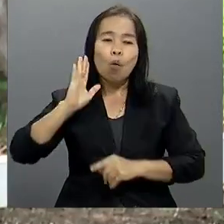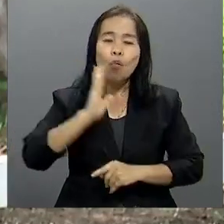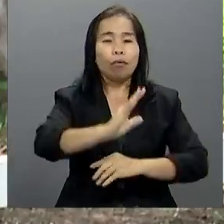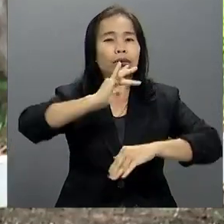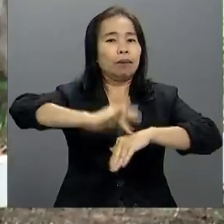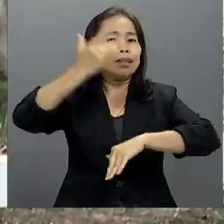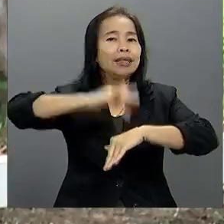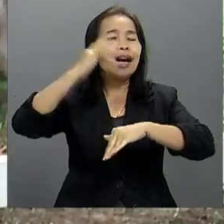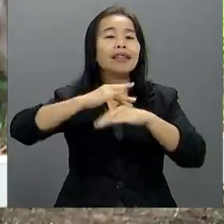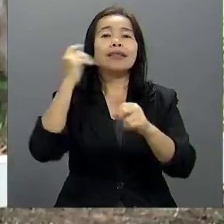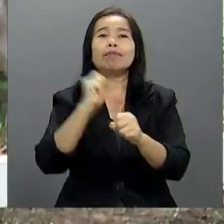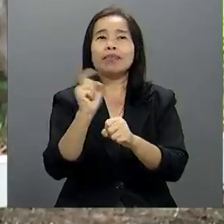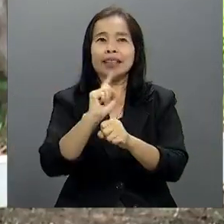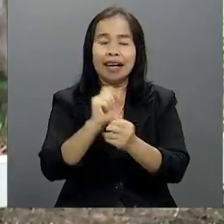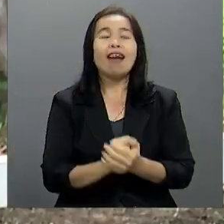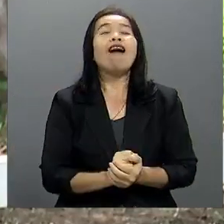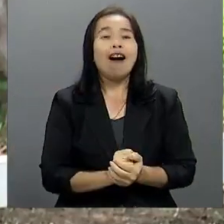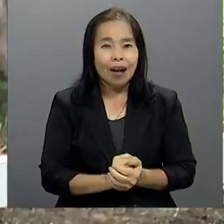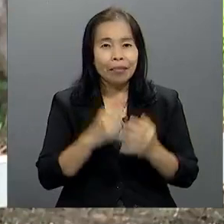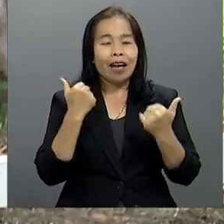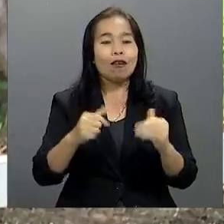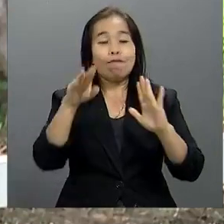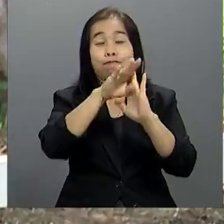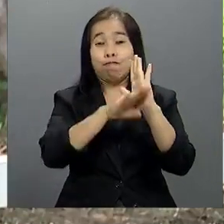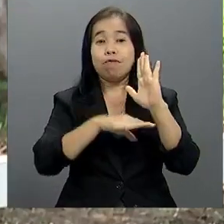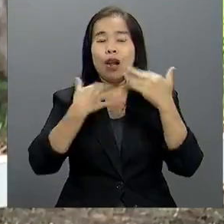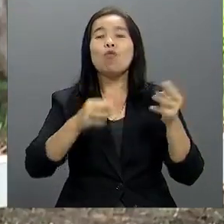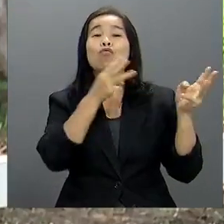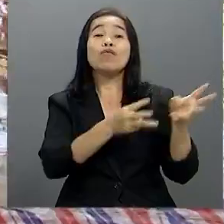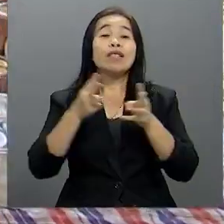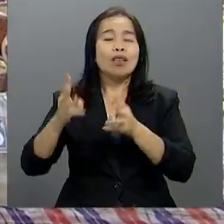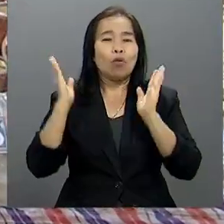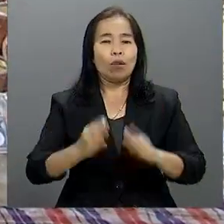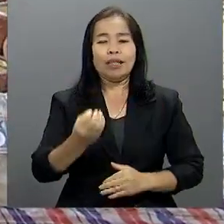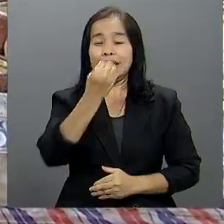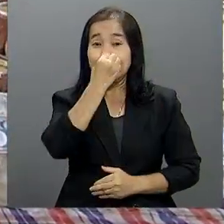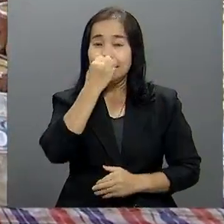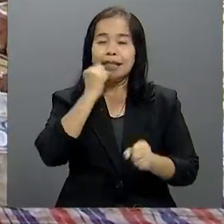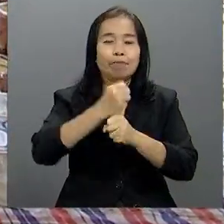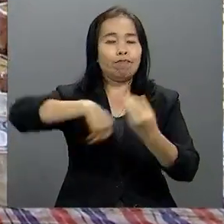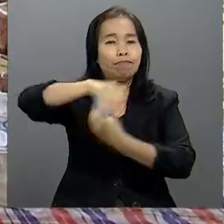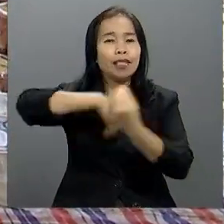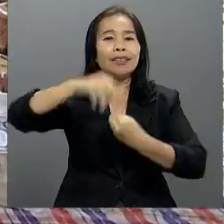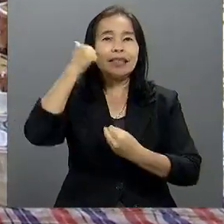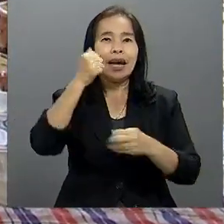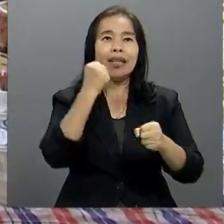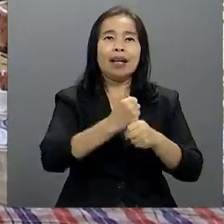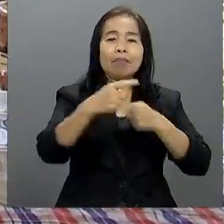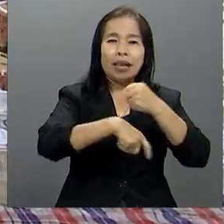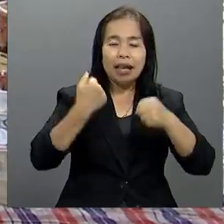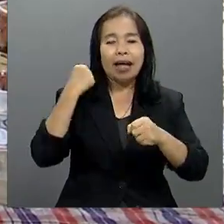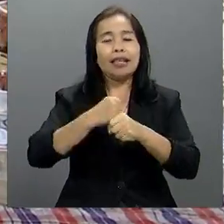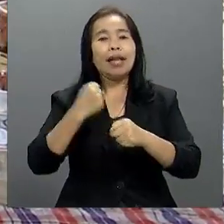ากสุดมันก็เลยเป็นอีกช่องทางหนึ่งที่ทำให้คนมีอาชีพเสริมจนทำไปทำมาบางคนมีอาชีพเสริมมากกว่าอ